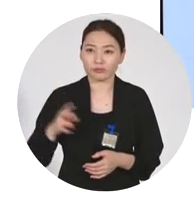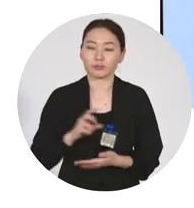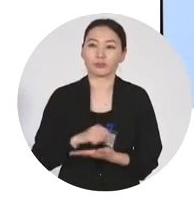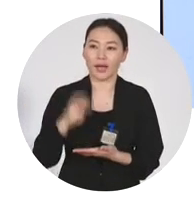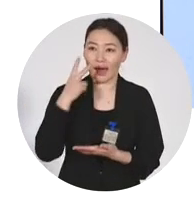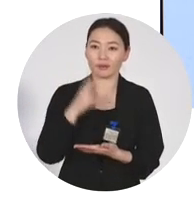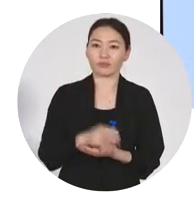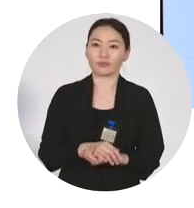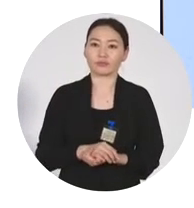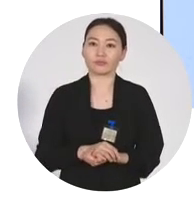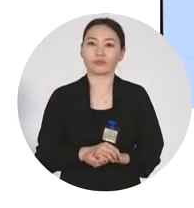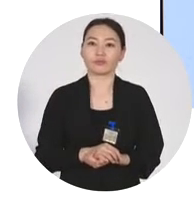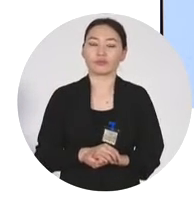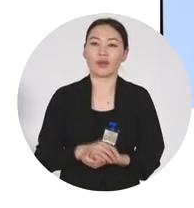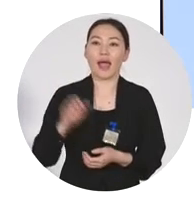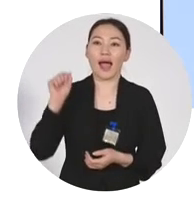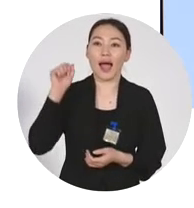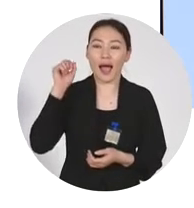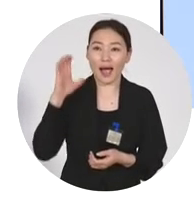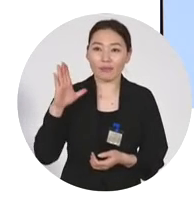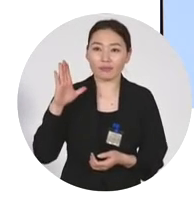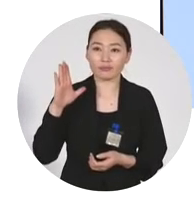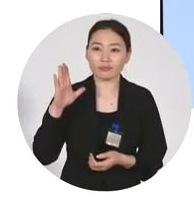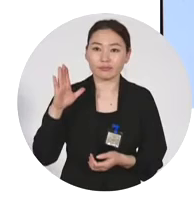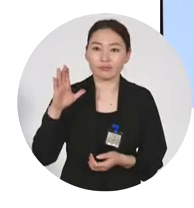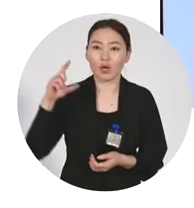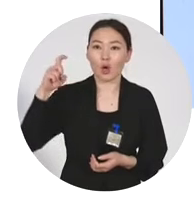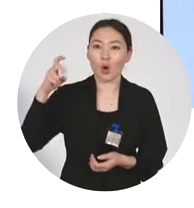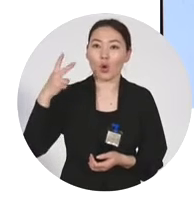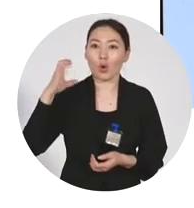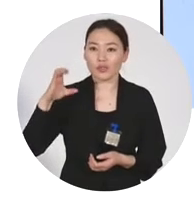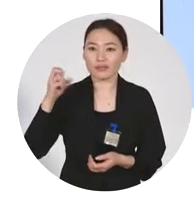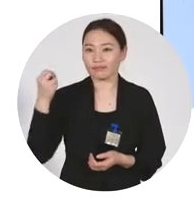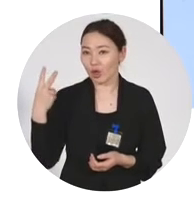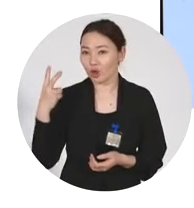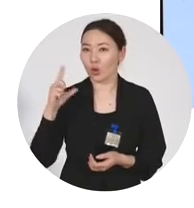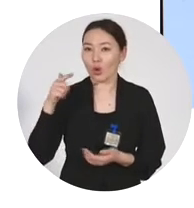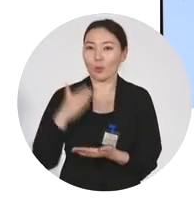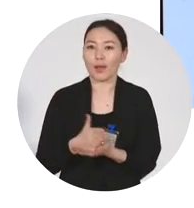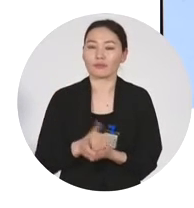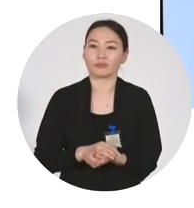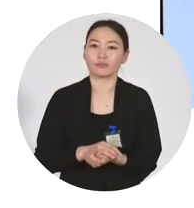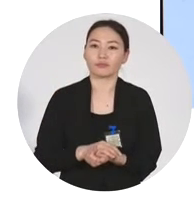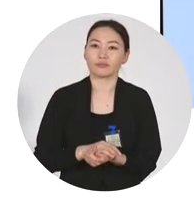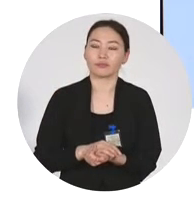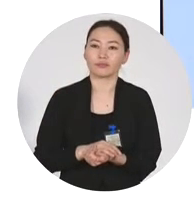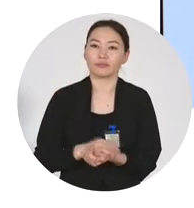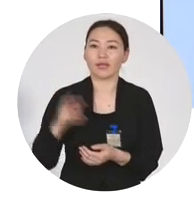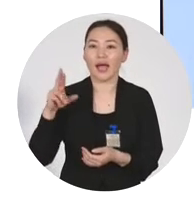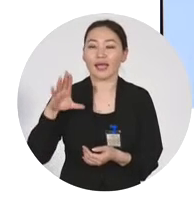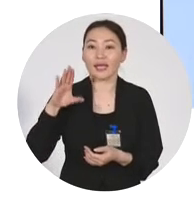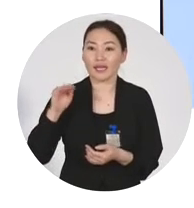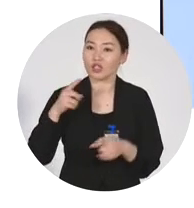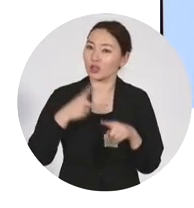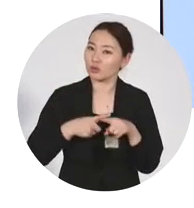бол экшгэр төгссөн байна. За ав гэдэг үйлг бол гэвэлчээр дэвсрэлж төгссөн байна. За тэгвэл энэ нөхцөлөө бүгдээрээ игтун